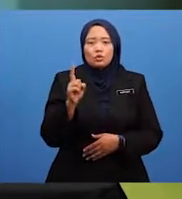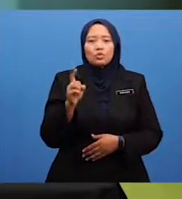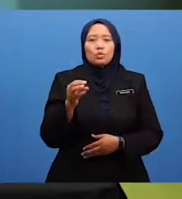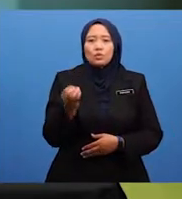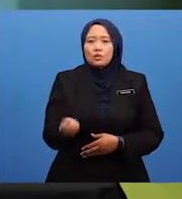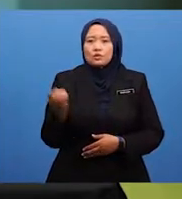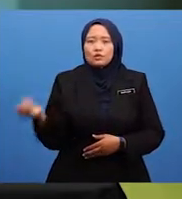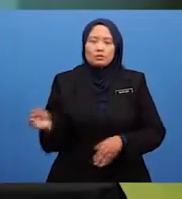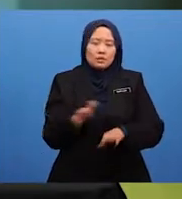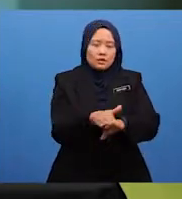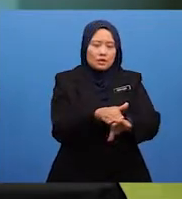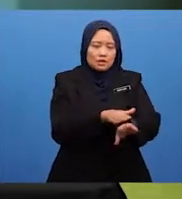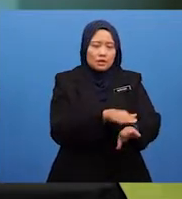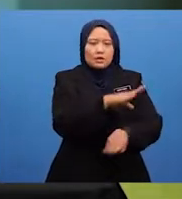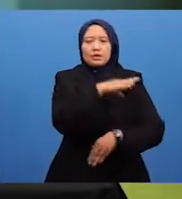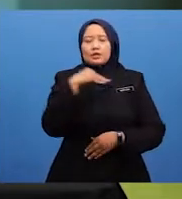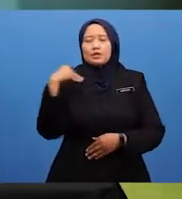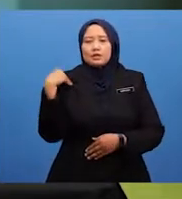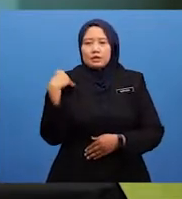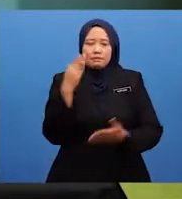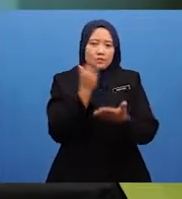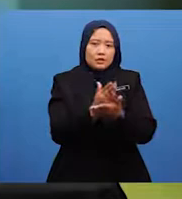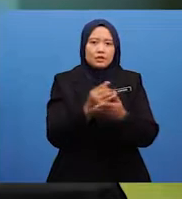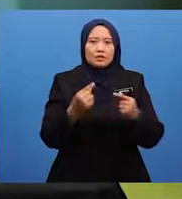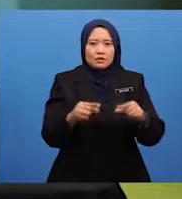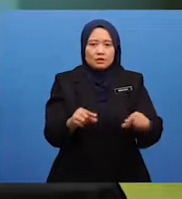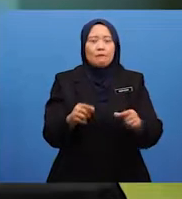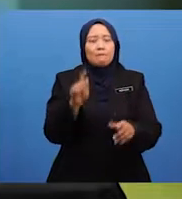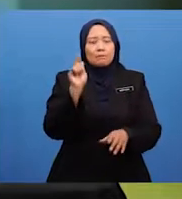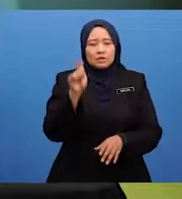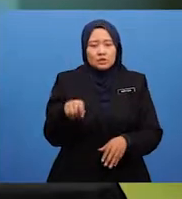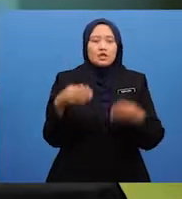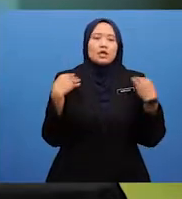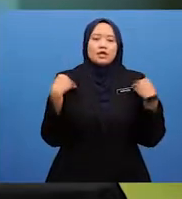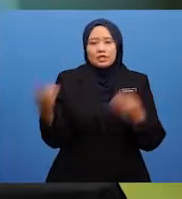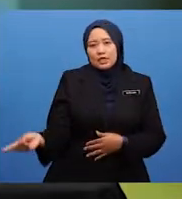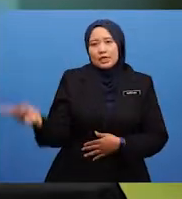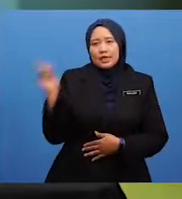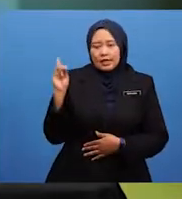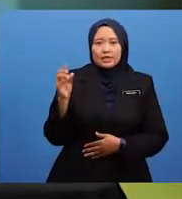dan berhenti bergerak, ia tentu melibatkan daya geseran.